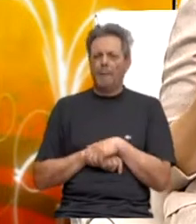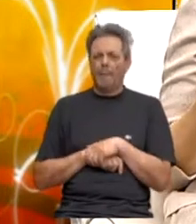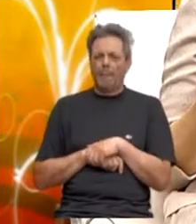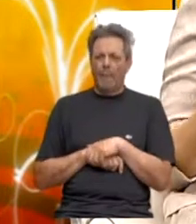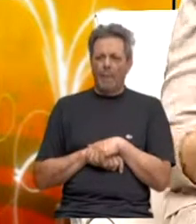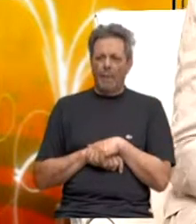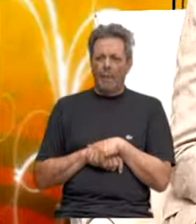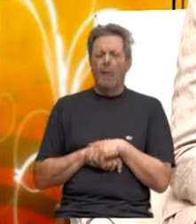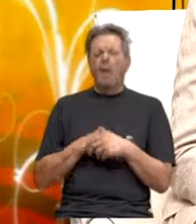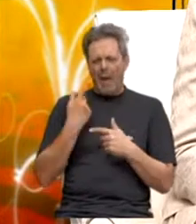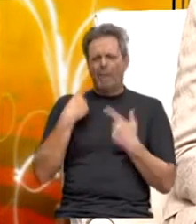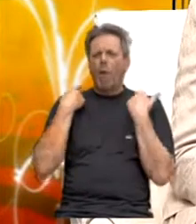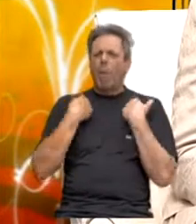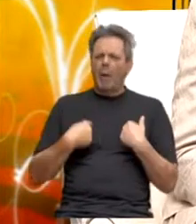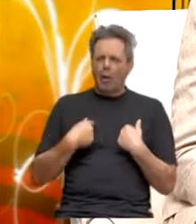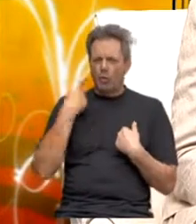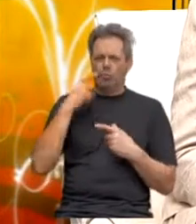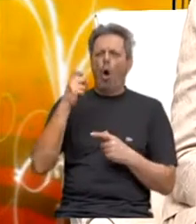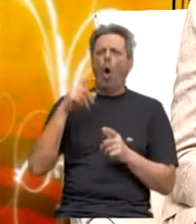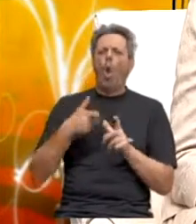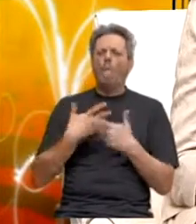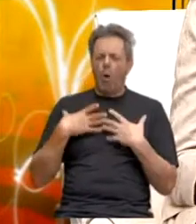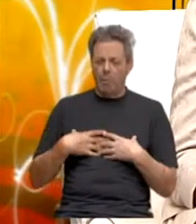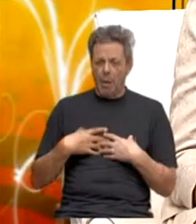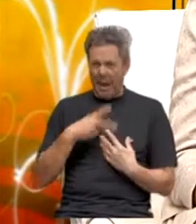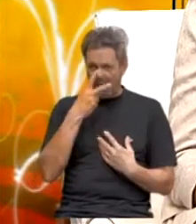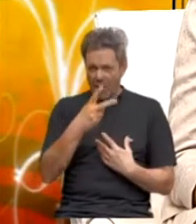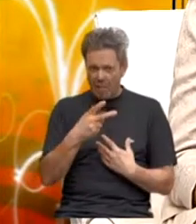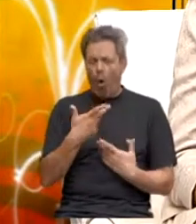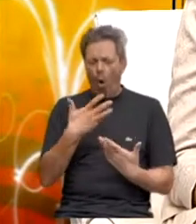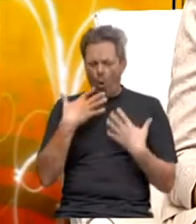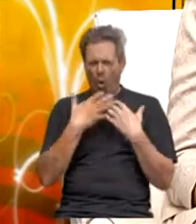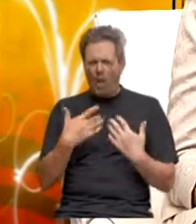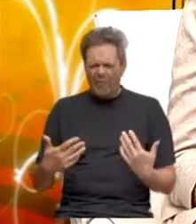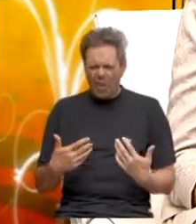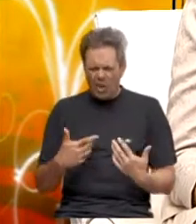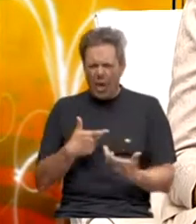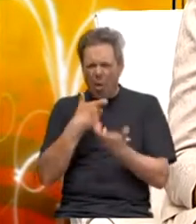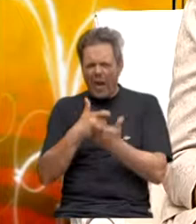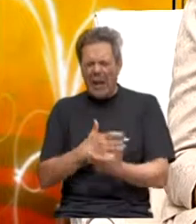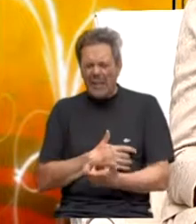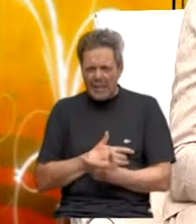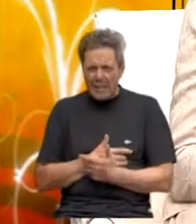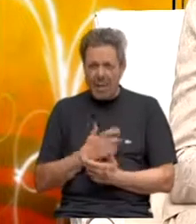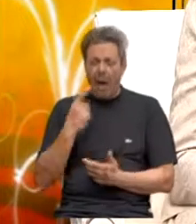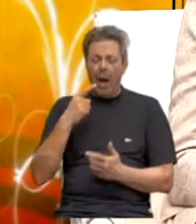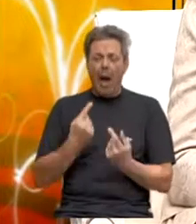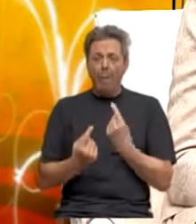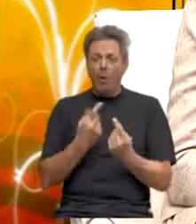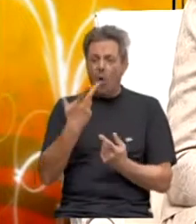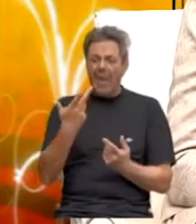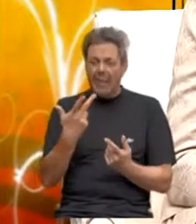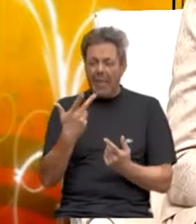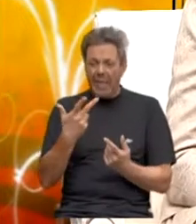isto tako olovna i koja nije laka. I onda kad vidimo koja je od krvnih žila koja hrani srce, a postoje tri zatvorena, onda sa žicom